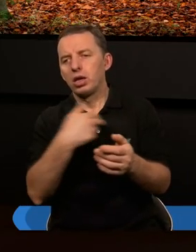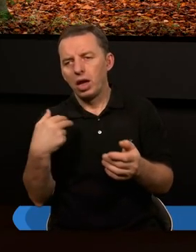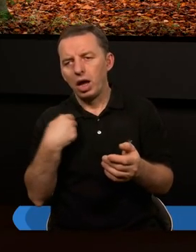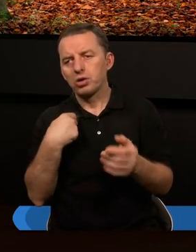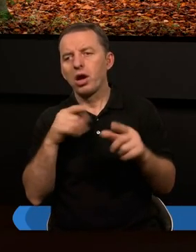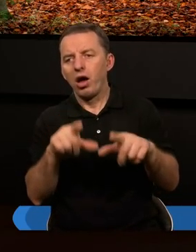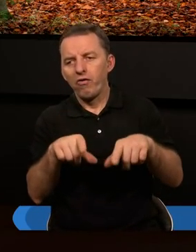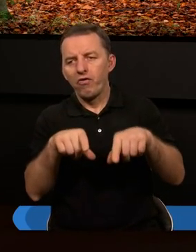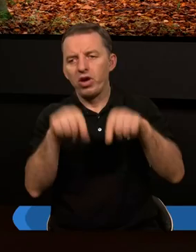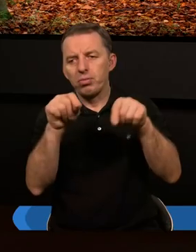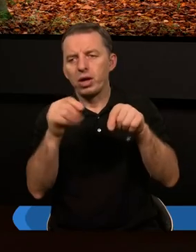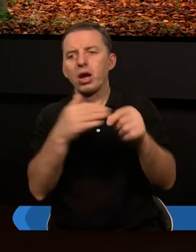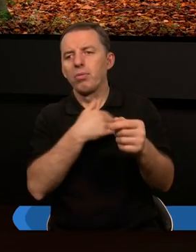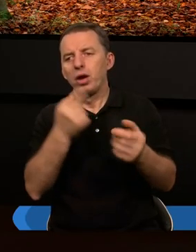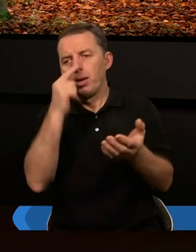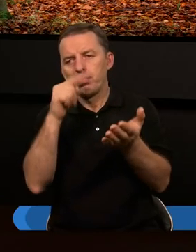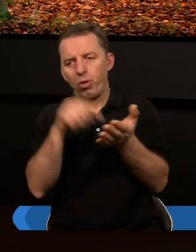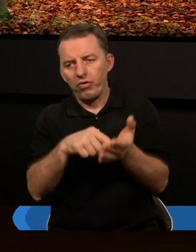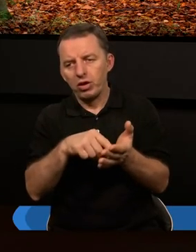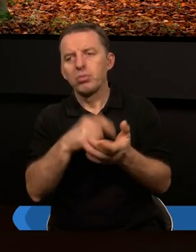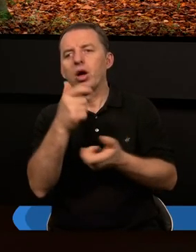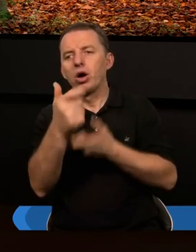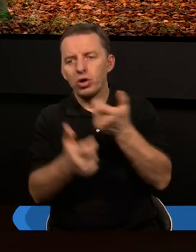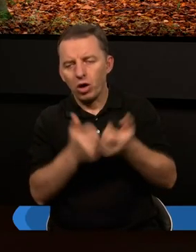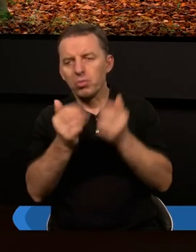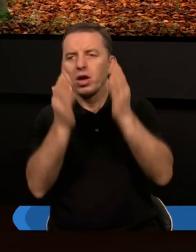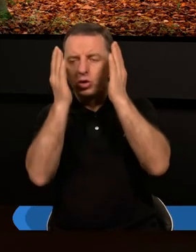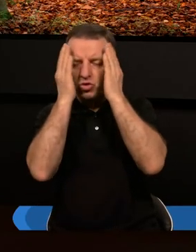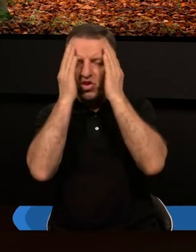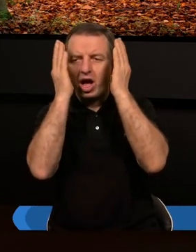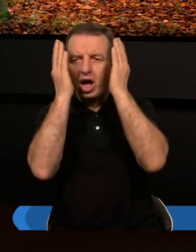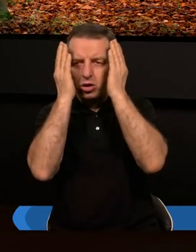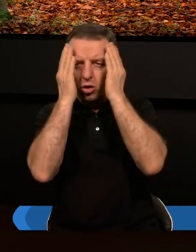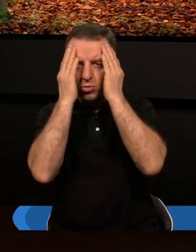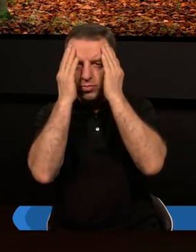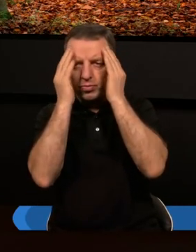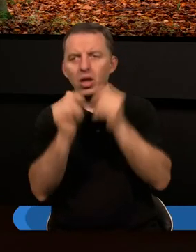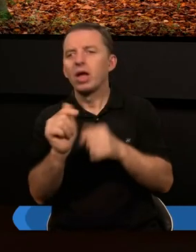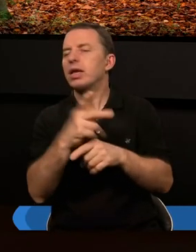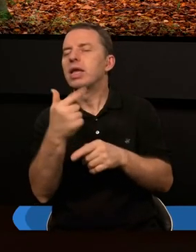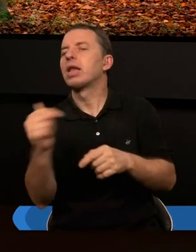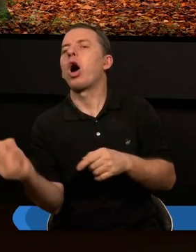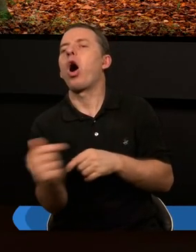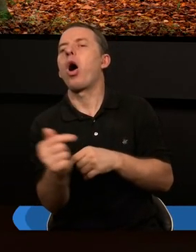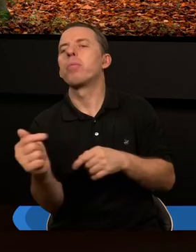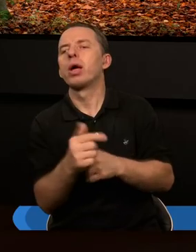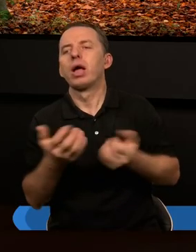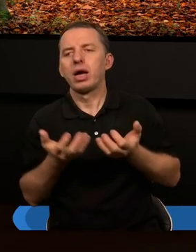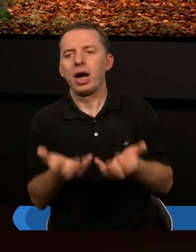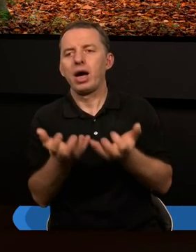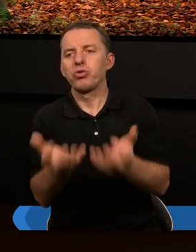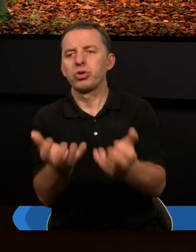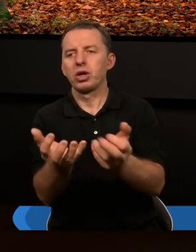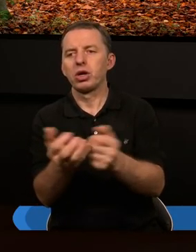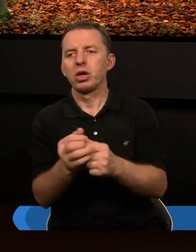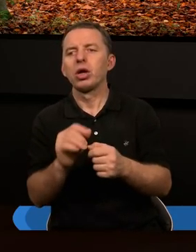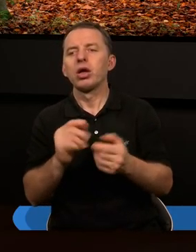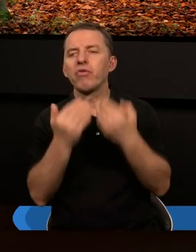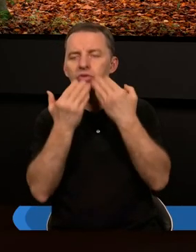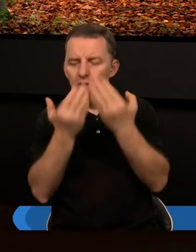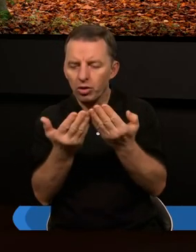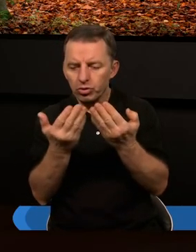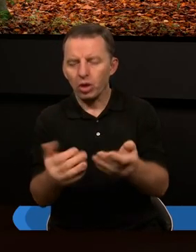nasze wybory, które my powinniśmy robić. Powinniśmy robić świadomie. Nie z obowiązku, ale z chęci i z